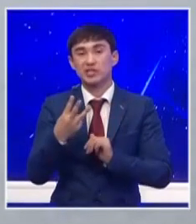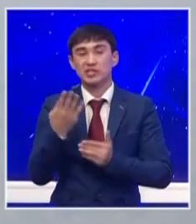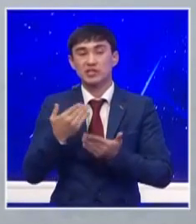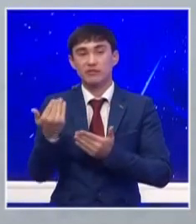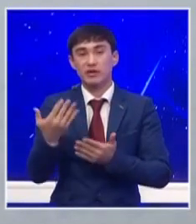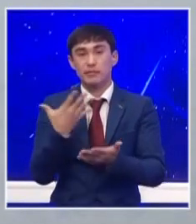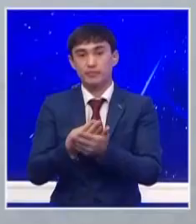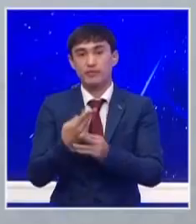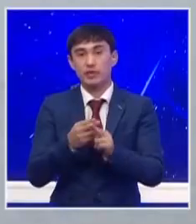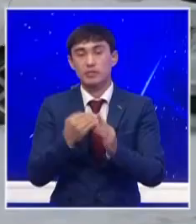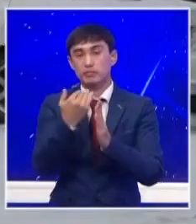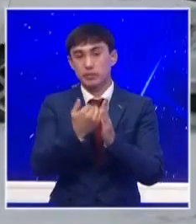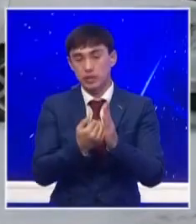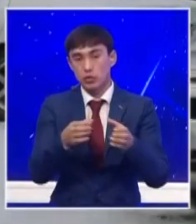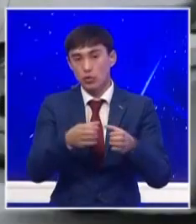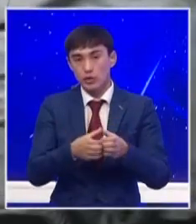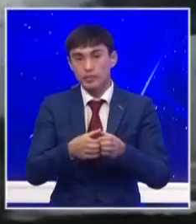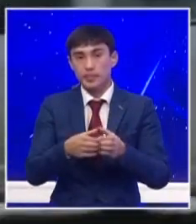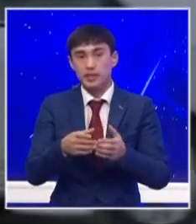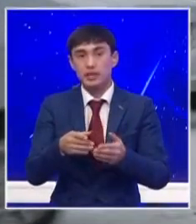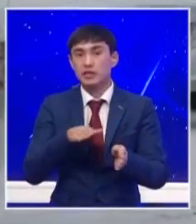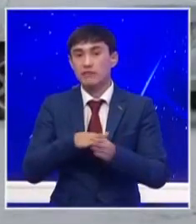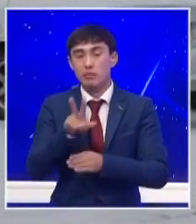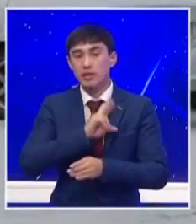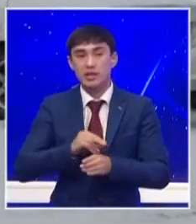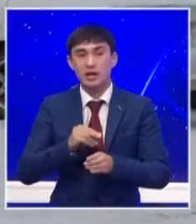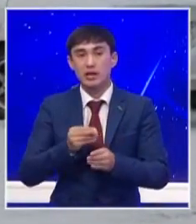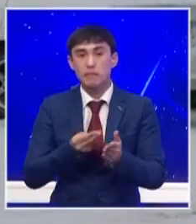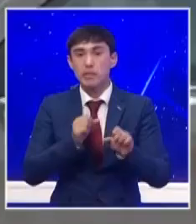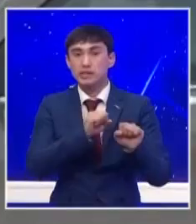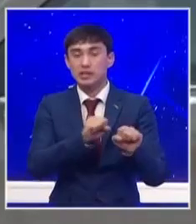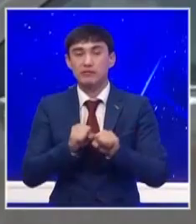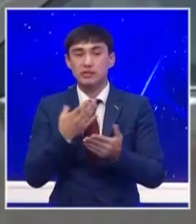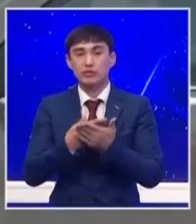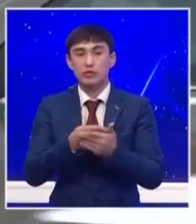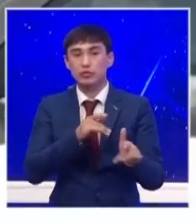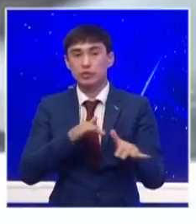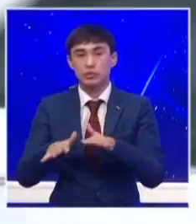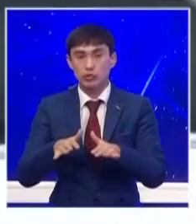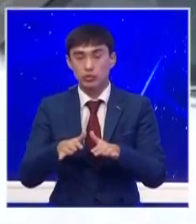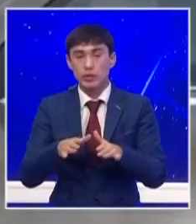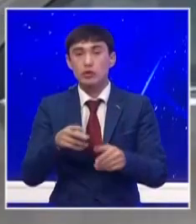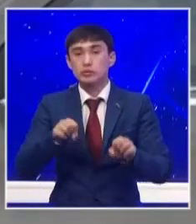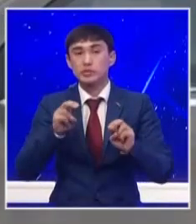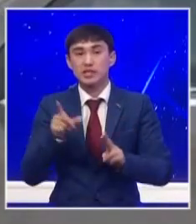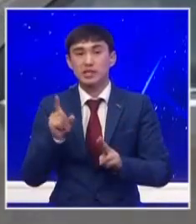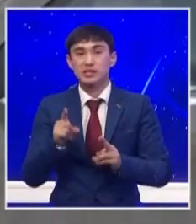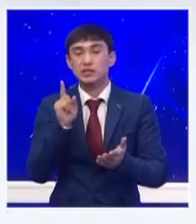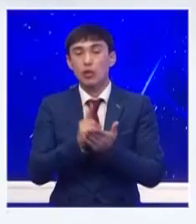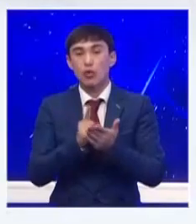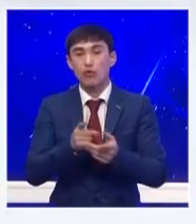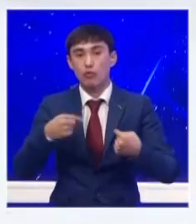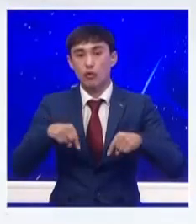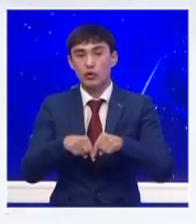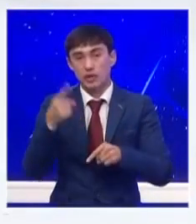относитесь к вышеуказанным категориям лиц и не осуществляете либо приостановили предпринимательскую деятельность то специалисты налогового